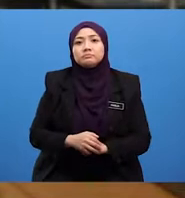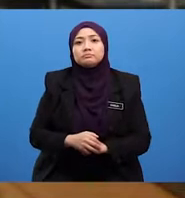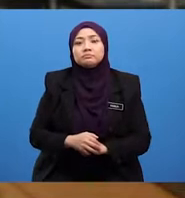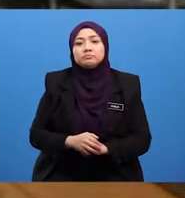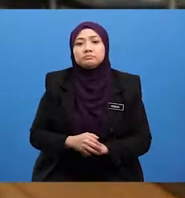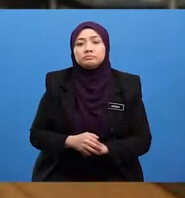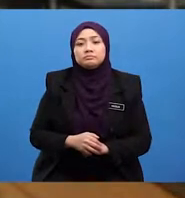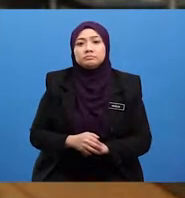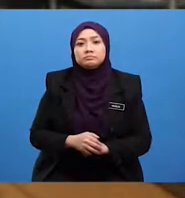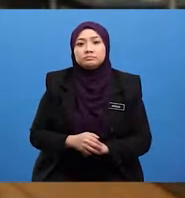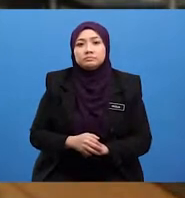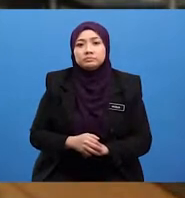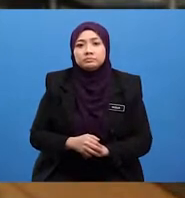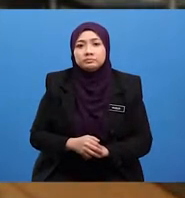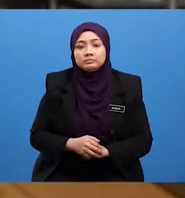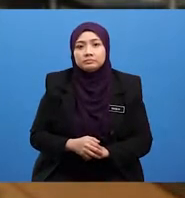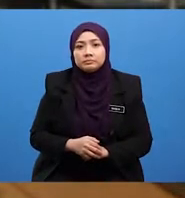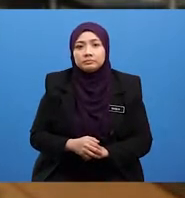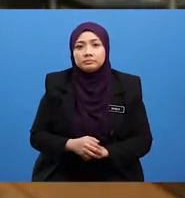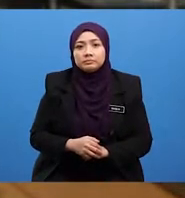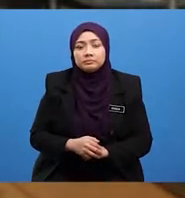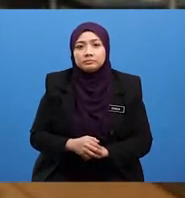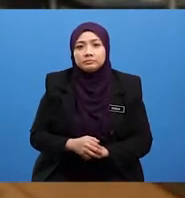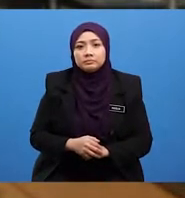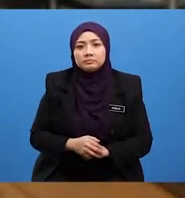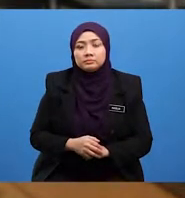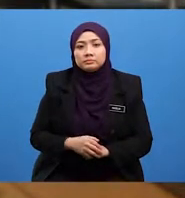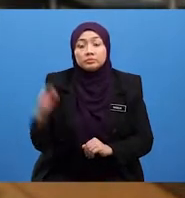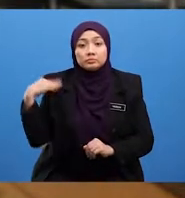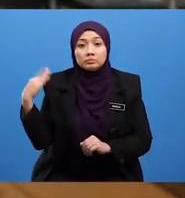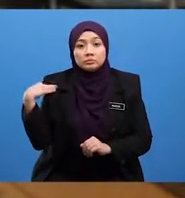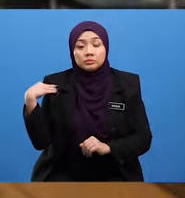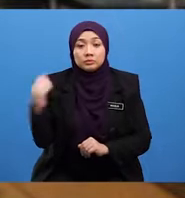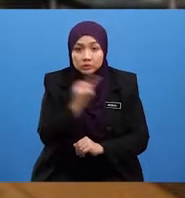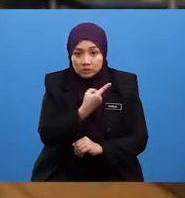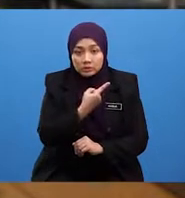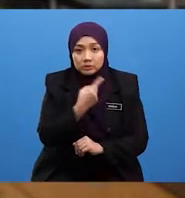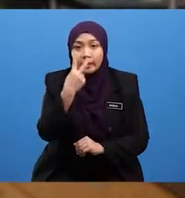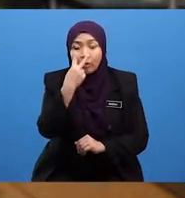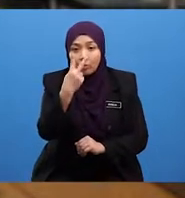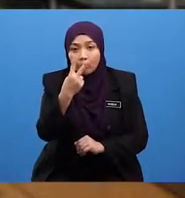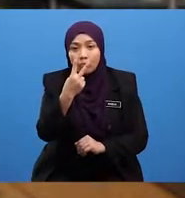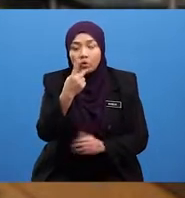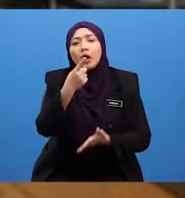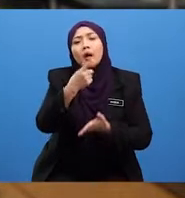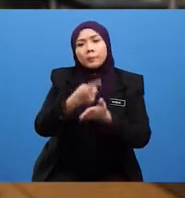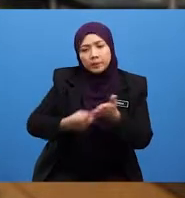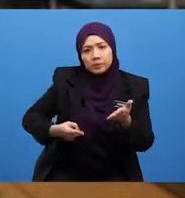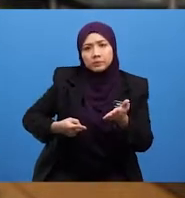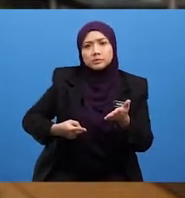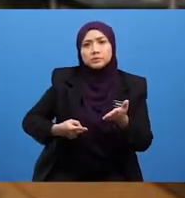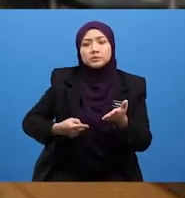Adakah murid-murid mengetahuinya? Mari kita bersama-sama mempelajarinya. Apakah